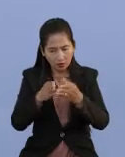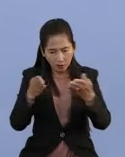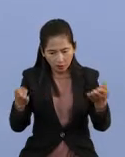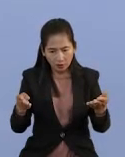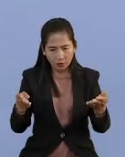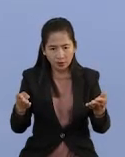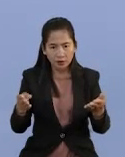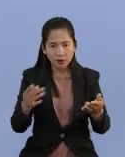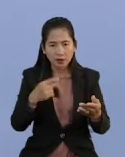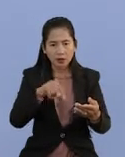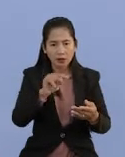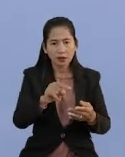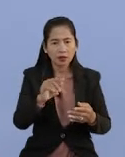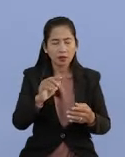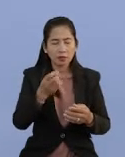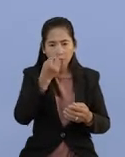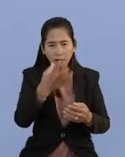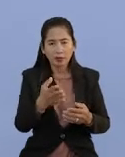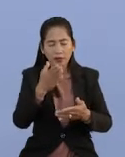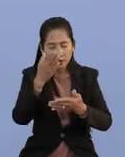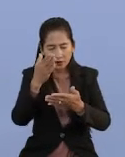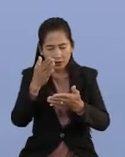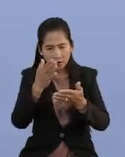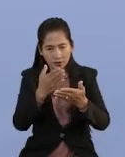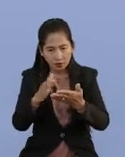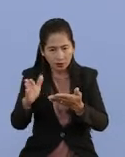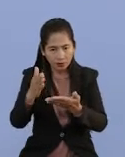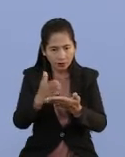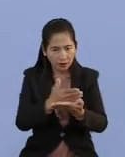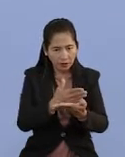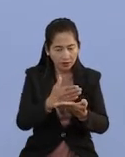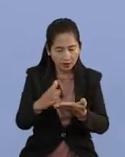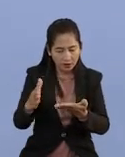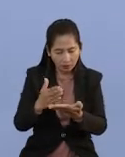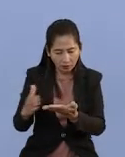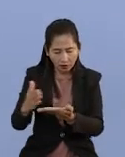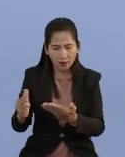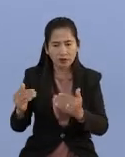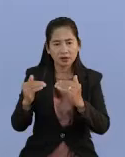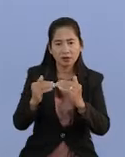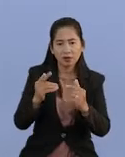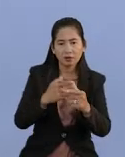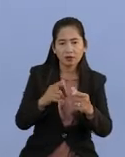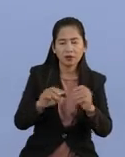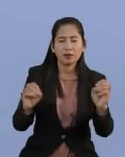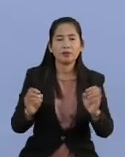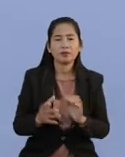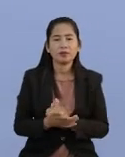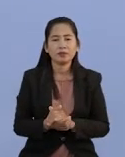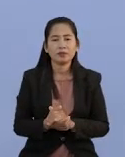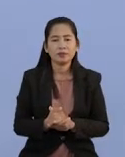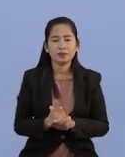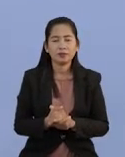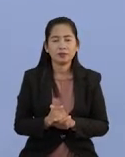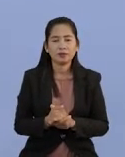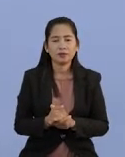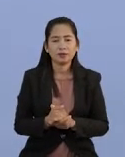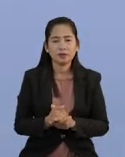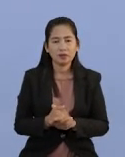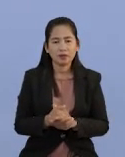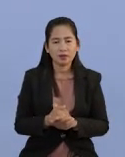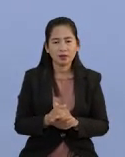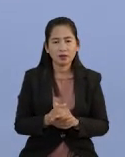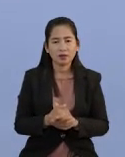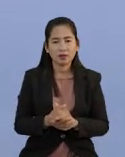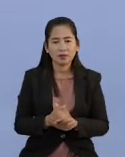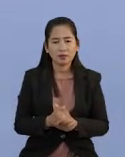đặt đi lau ta ở chân chia phần màn chậm này hai chậm này đi mũi smile khnhi đại được tì chà ở bên phần này nó